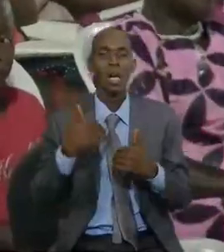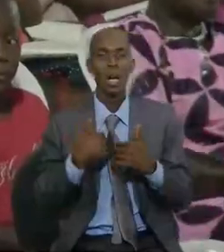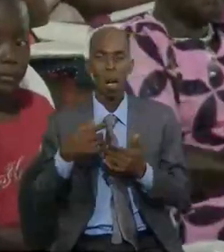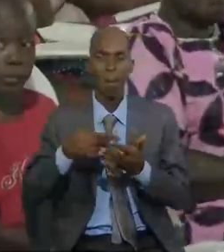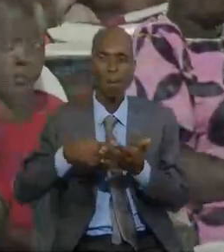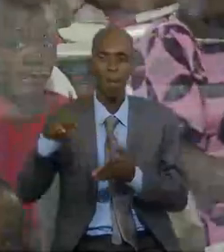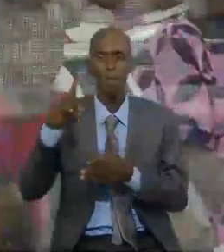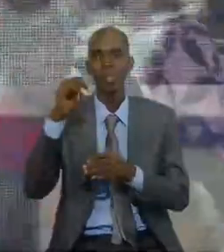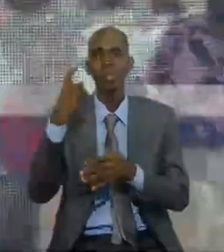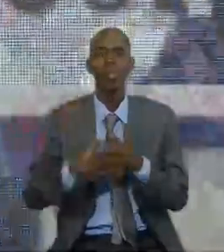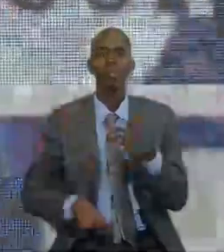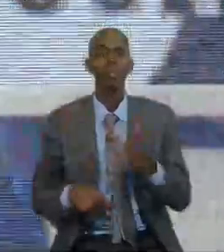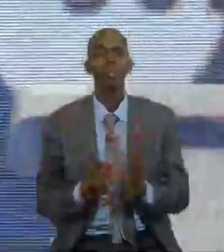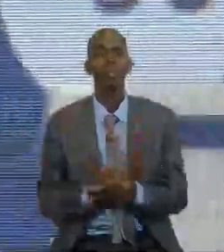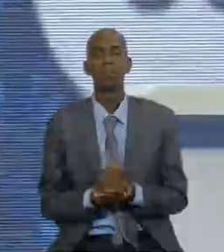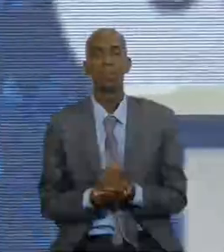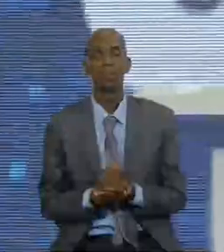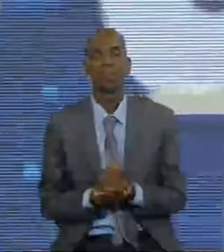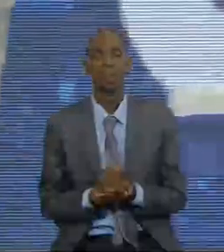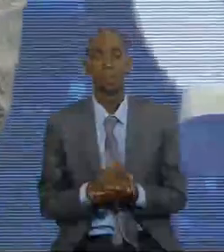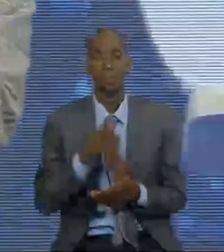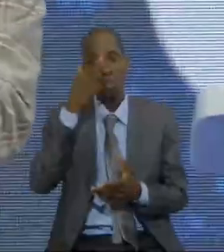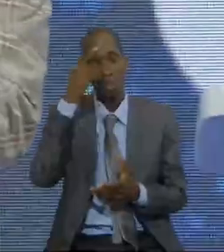parce qu'il a payé le prix